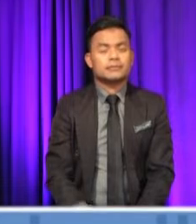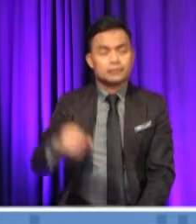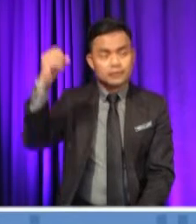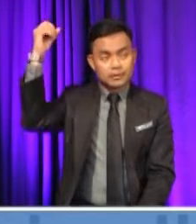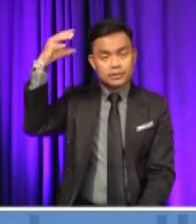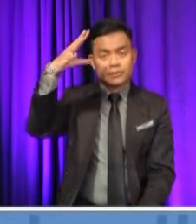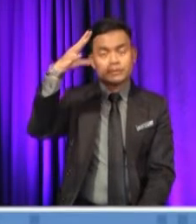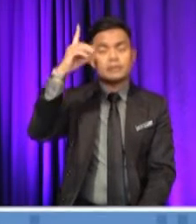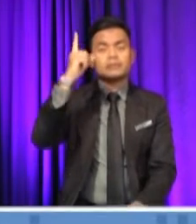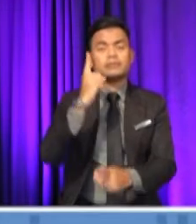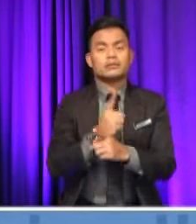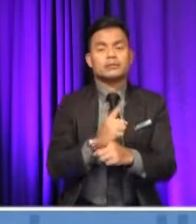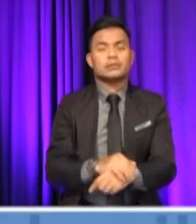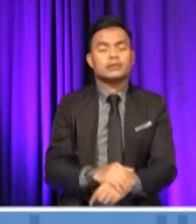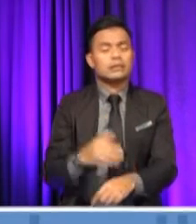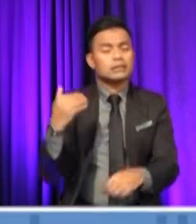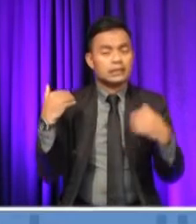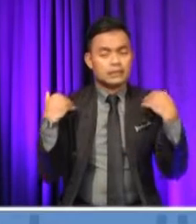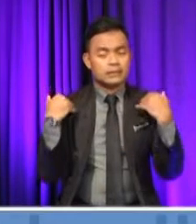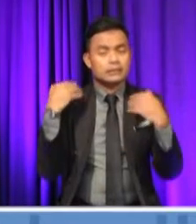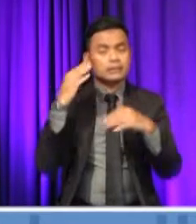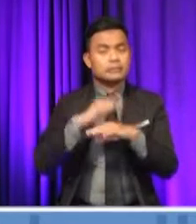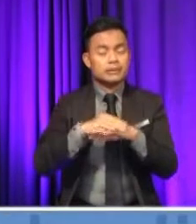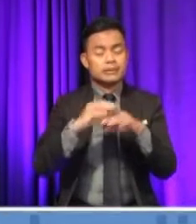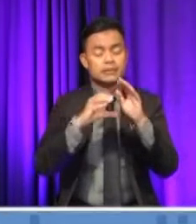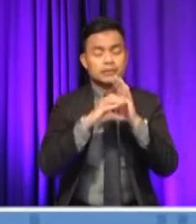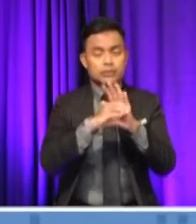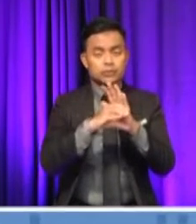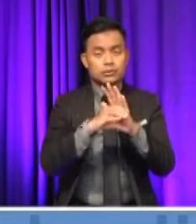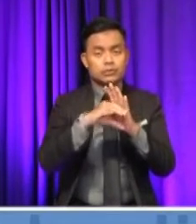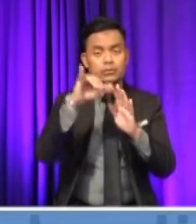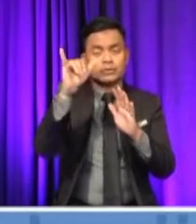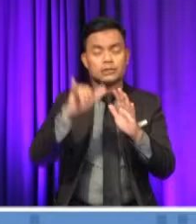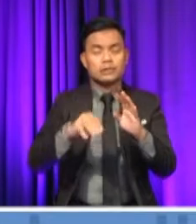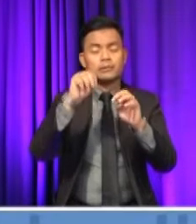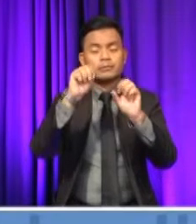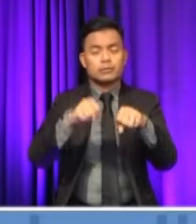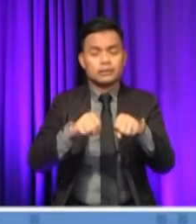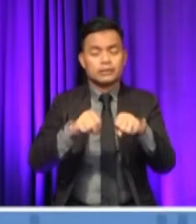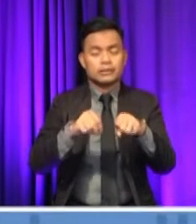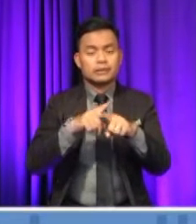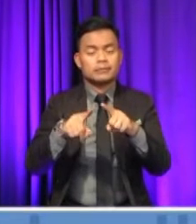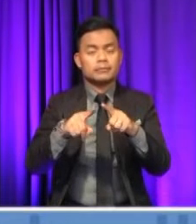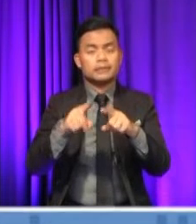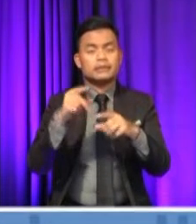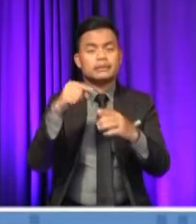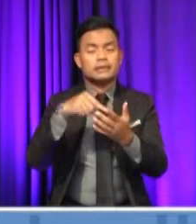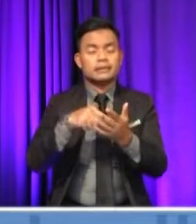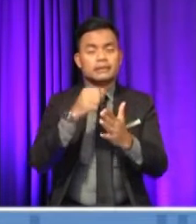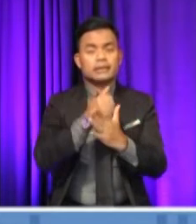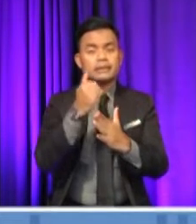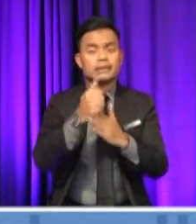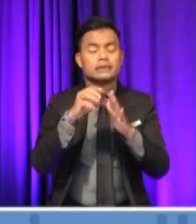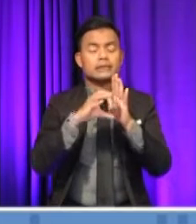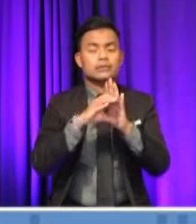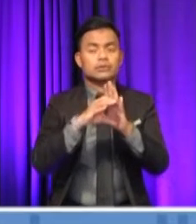juga. Boleh juga? Ya, boleh juga. Kita ada banyak contoh tenaga yang boleh menjana tenaga elektrik. Ini antara contoh jawapannya lah. Tapi selain daripada jawapan